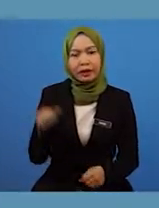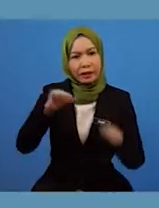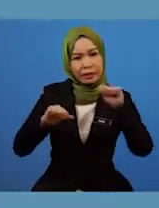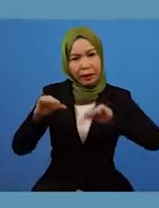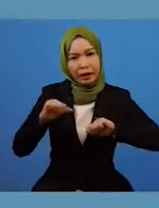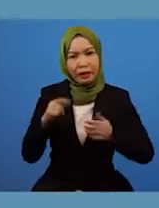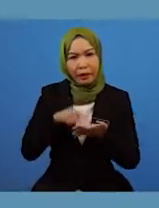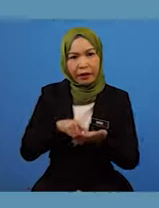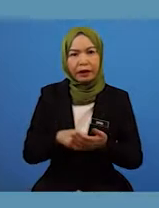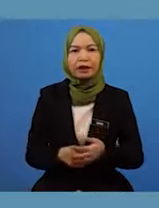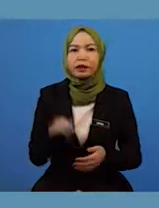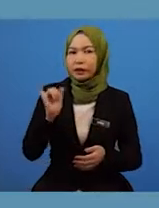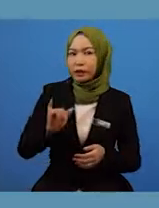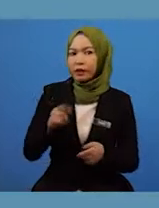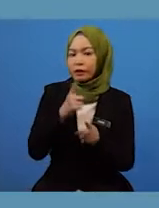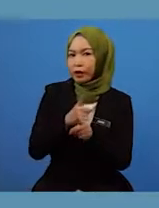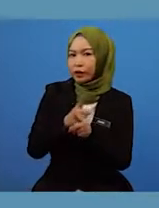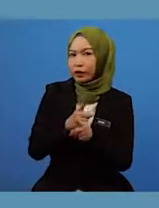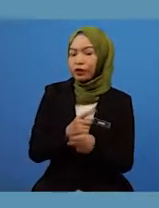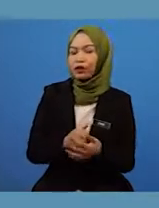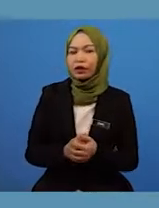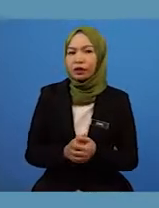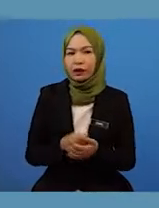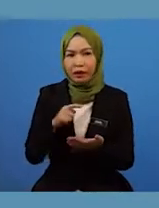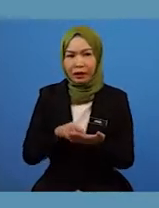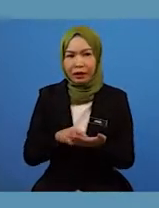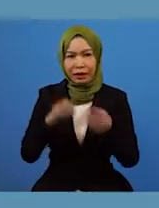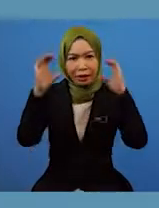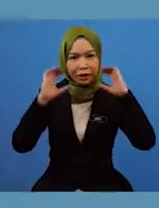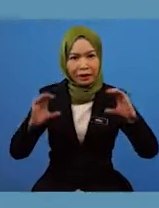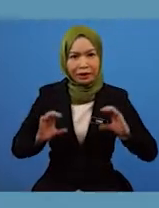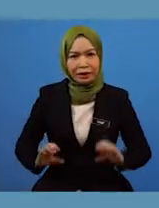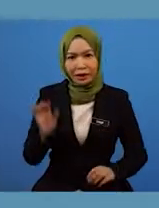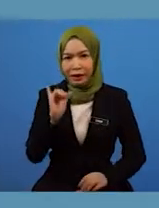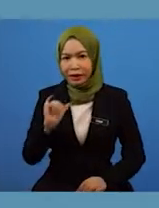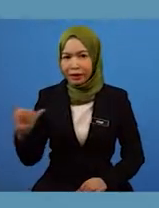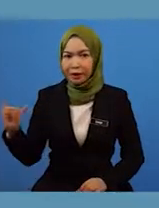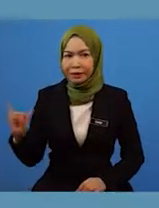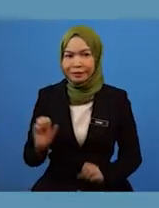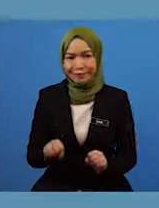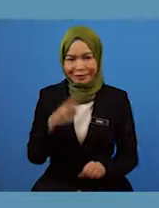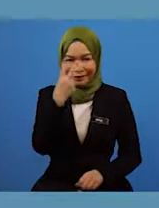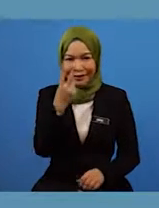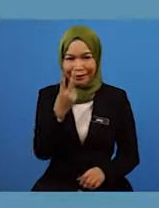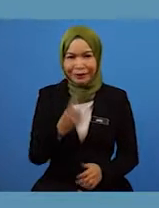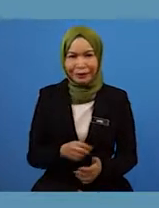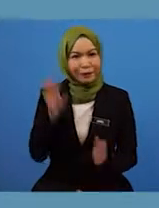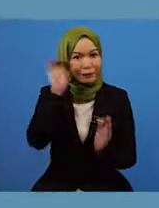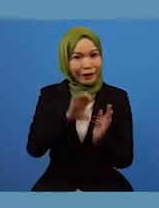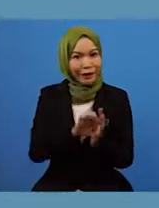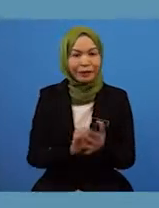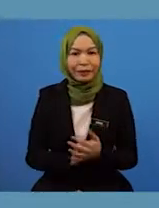Ya, betul. Macam inilah cara susunan radas bagi eksperimen menentukan